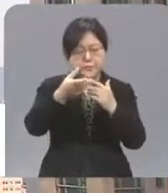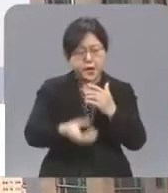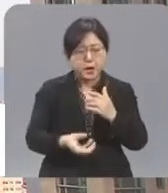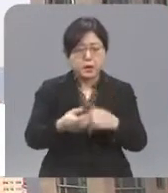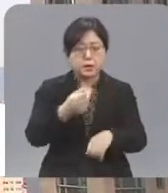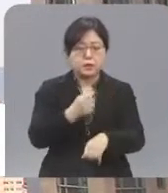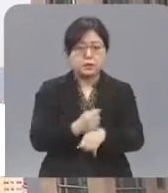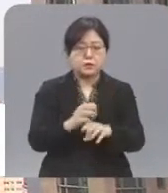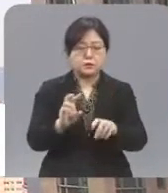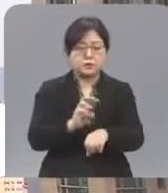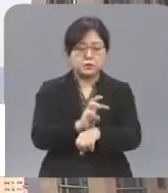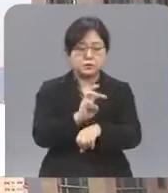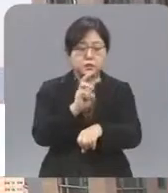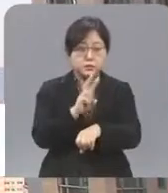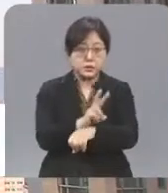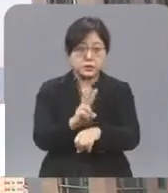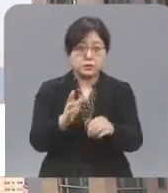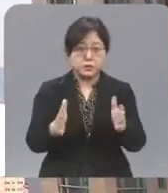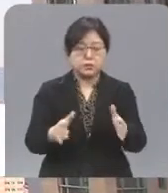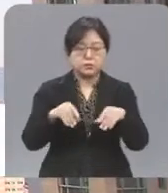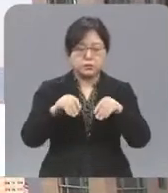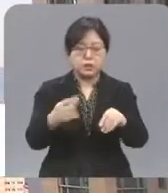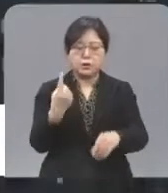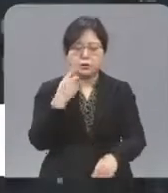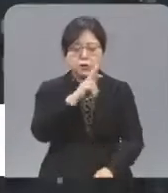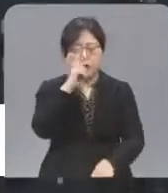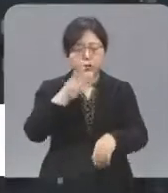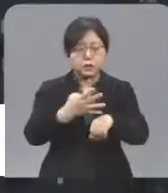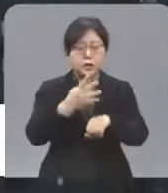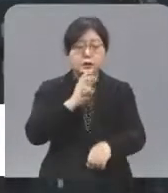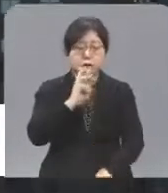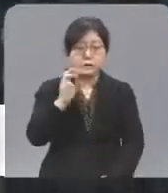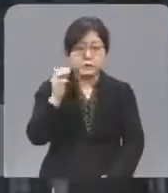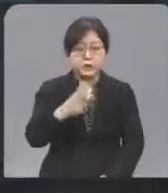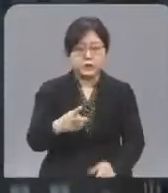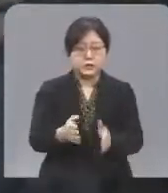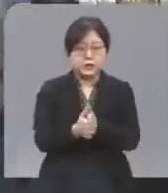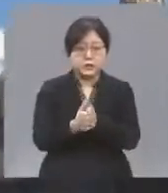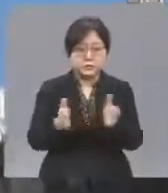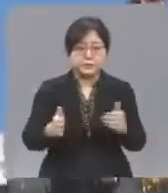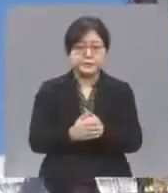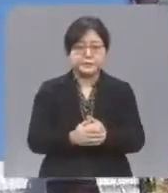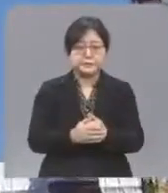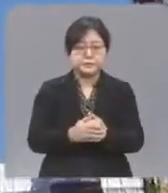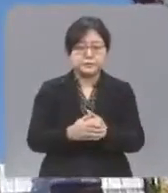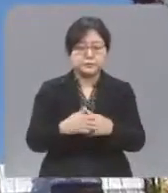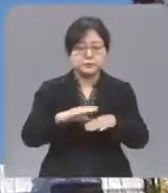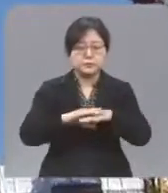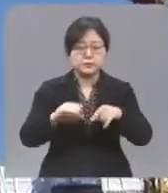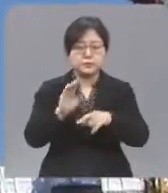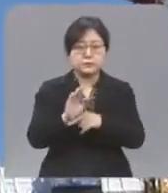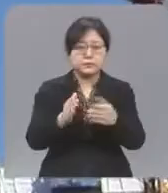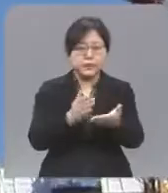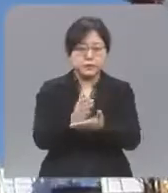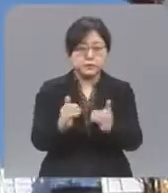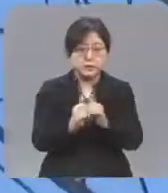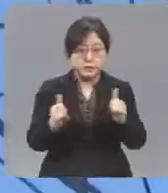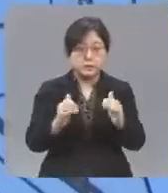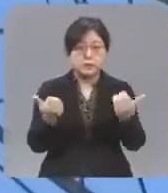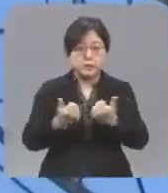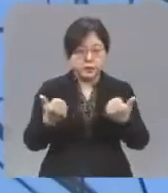떨어져 32시간 동안 중단됐다가 어제 오후 4시 반에 재개됐습니다. 이에 앞서 중수본은 실무 전문가